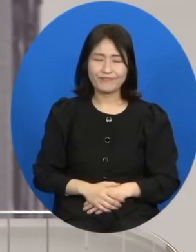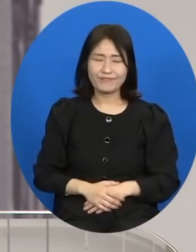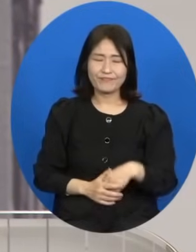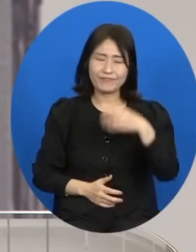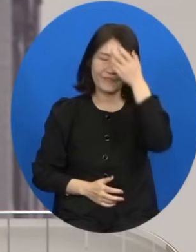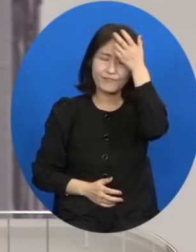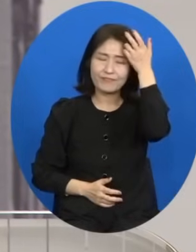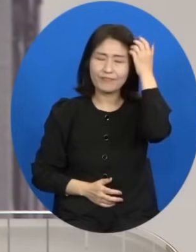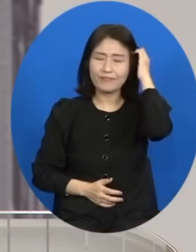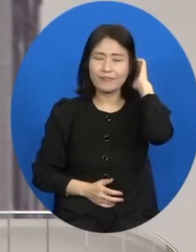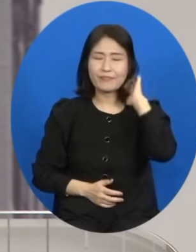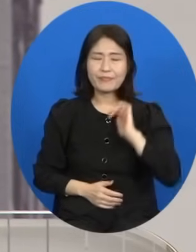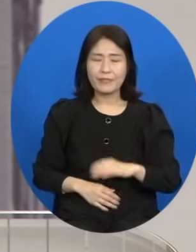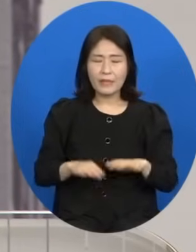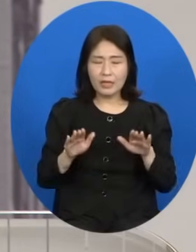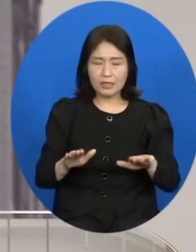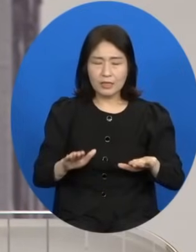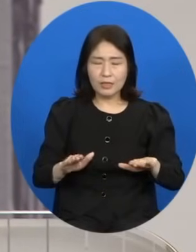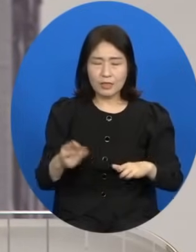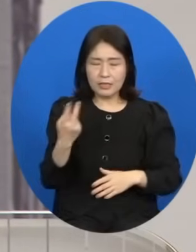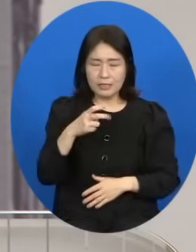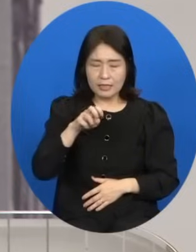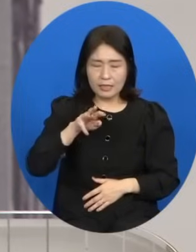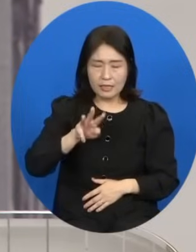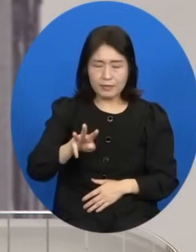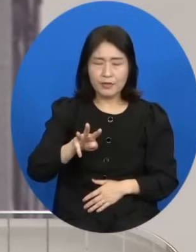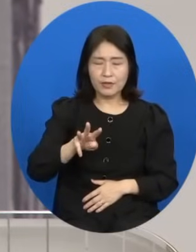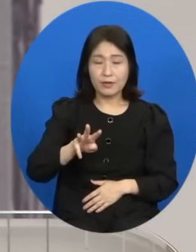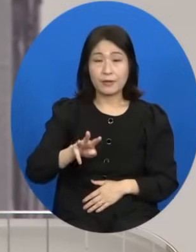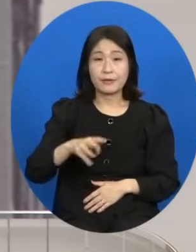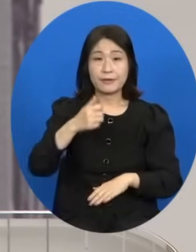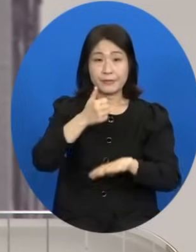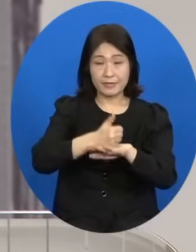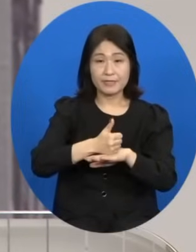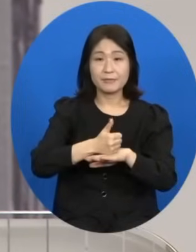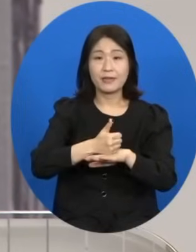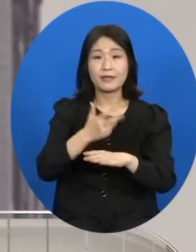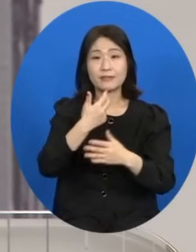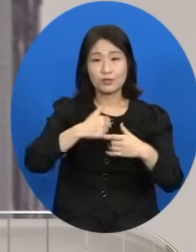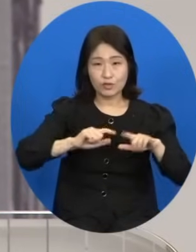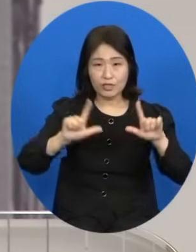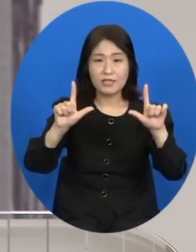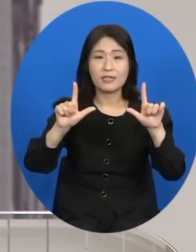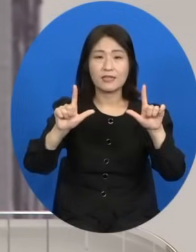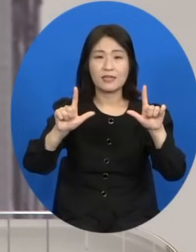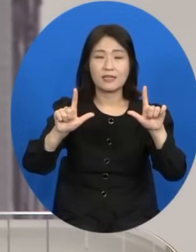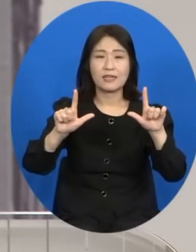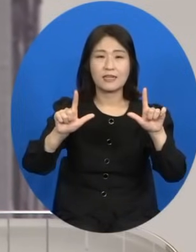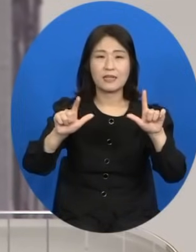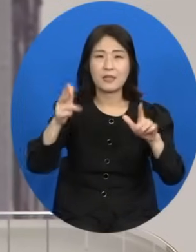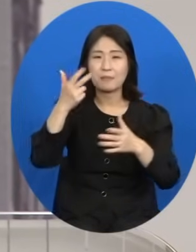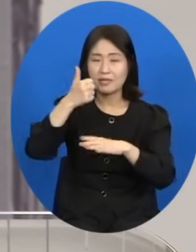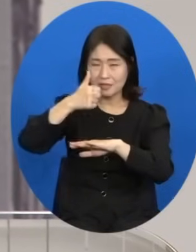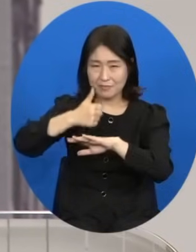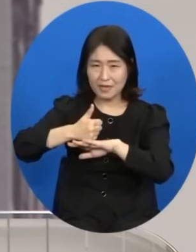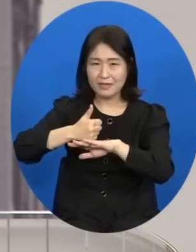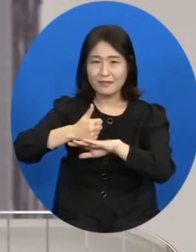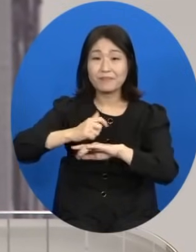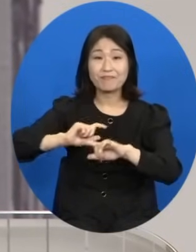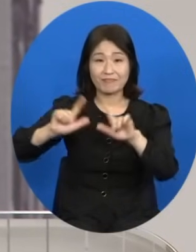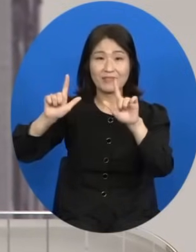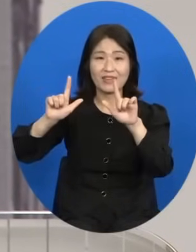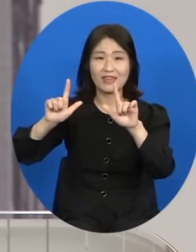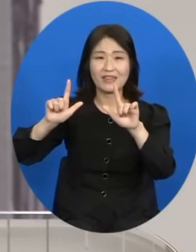기도하겠습니다 오늘 2023년 마지막 주일과 마지막 날 다니엘서의 마지막